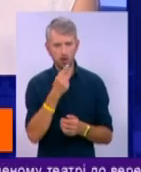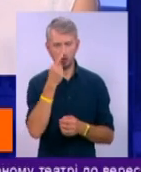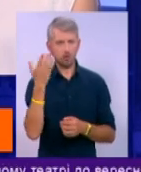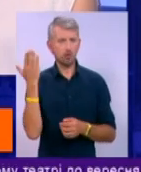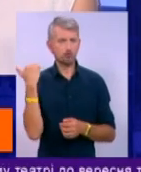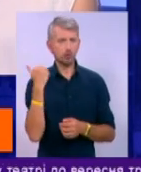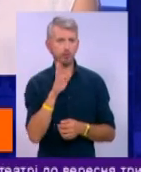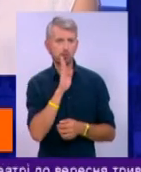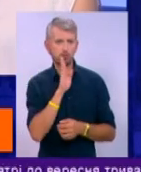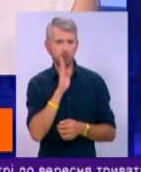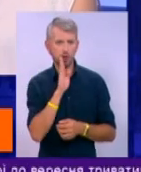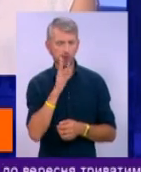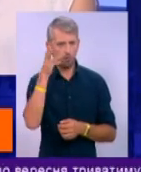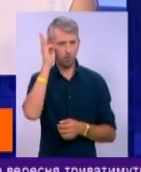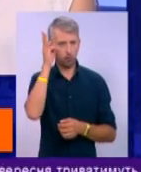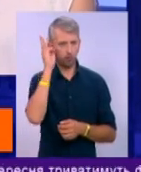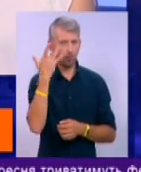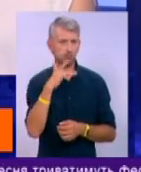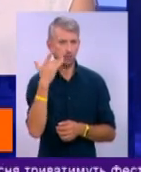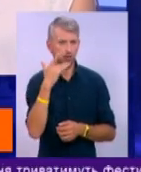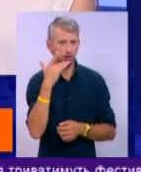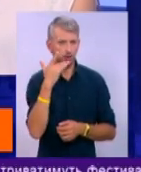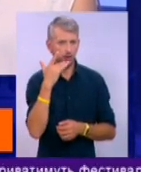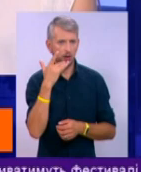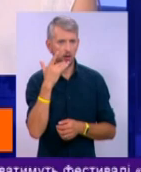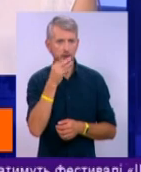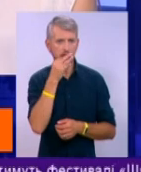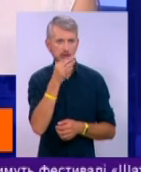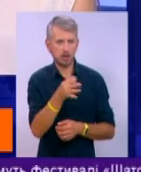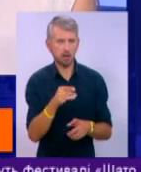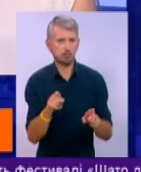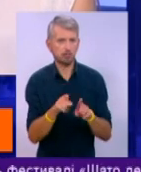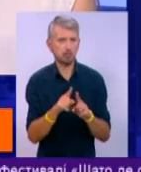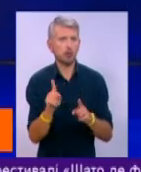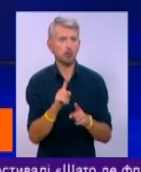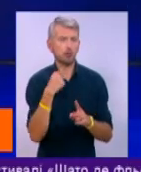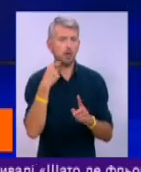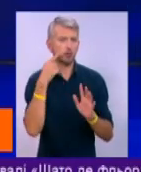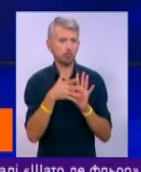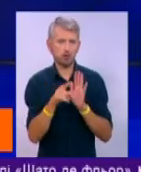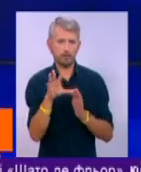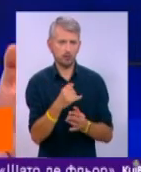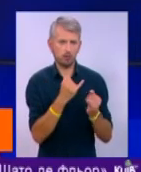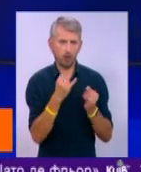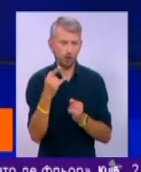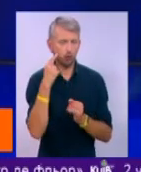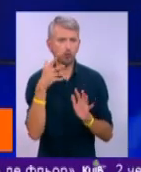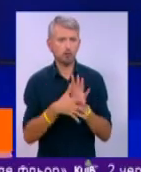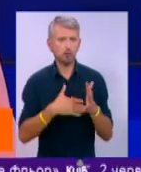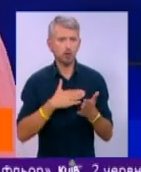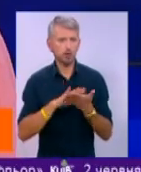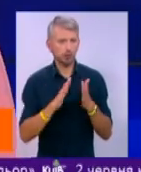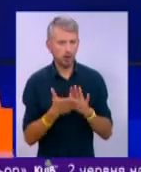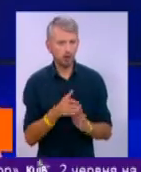Нещодавно пані посол Сполучених Штатів Америки сказала таку річ, яка зрозумів, що дійсно там все погано з розумінням нашої